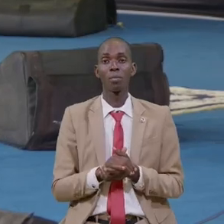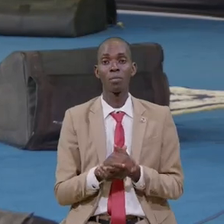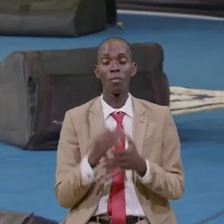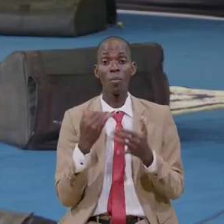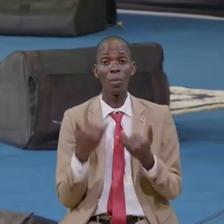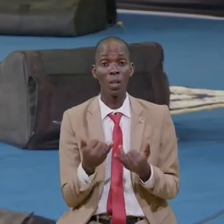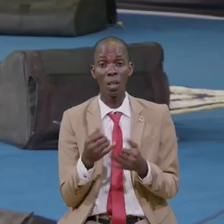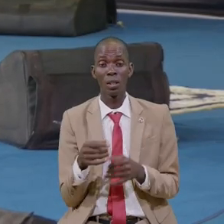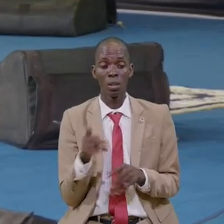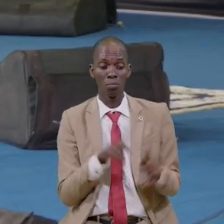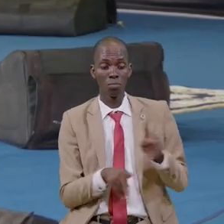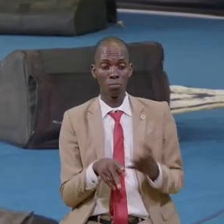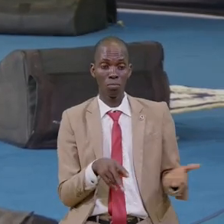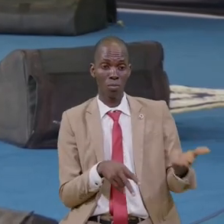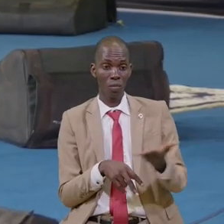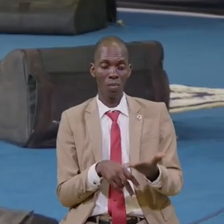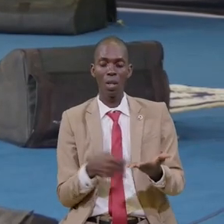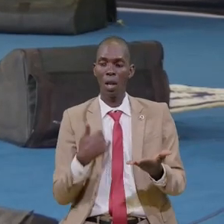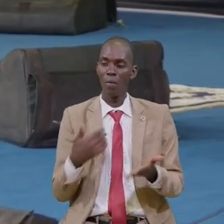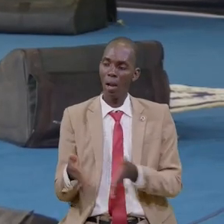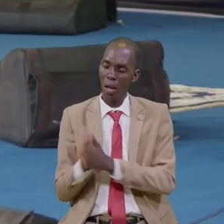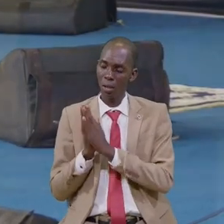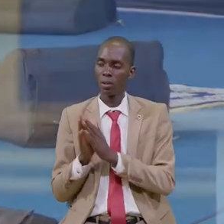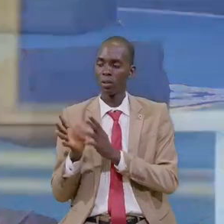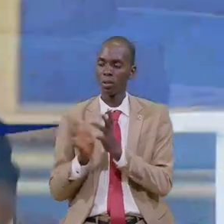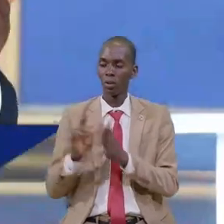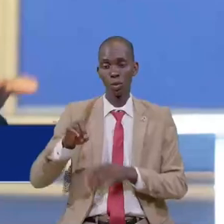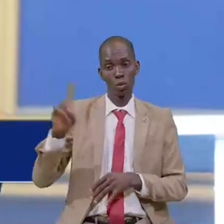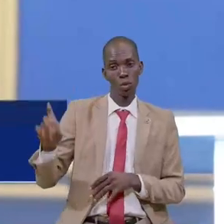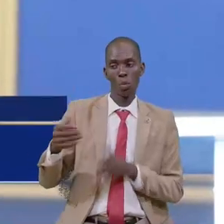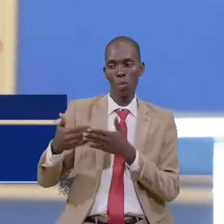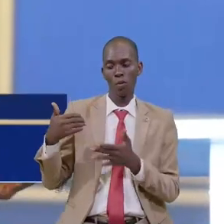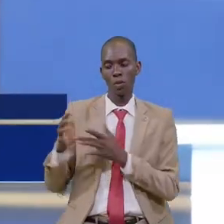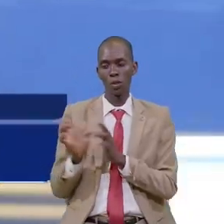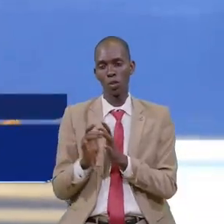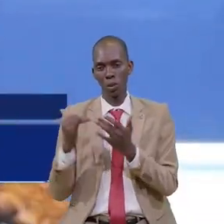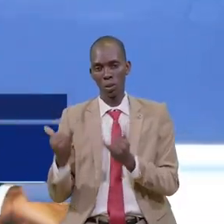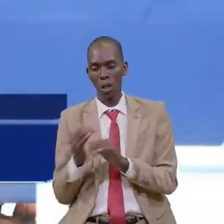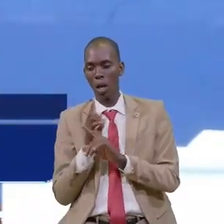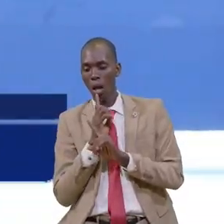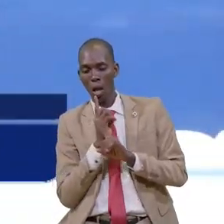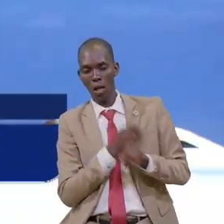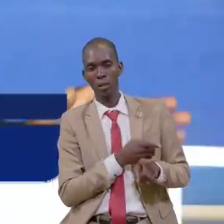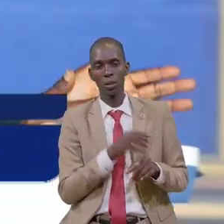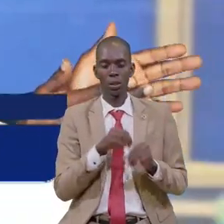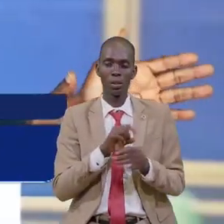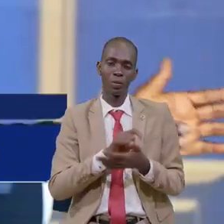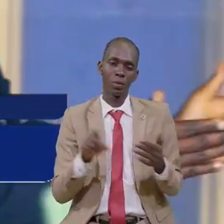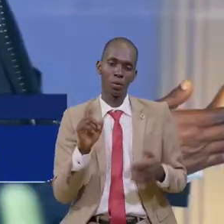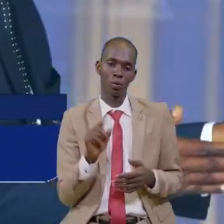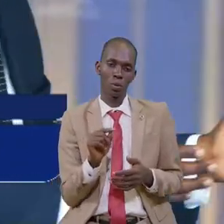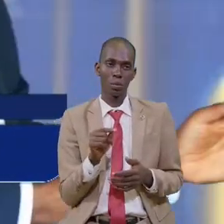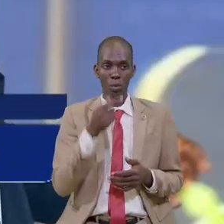Jésus leur dit, il avait posé une question avant que Jésus ne leur dise, parce que vous savez, il commence la